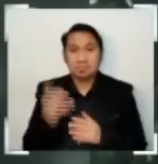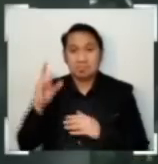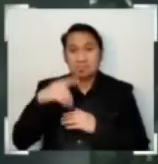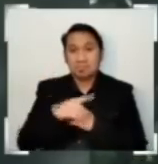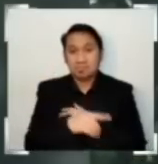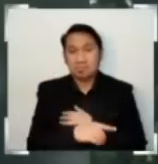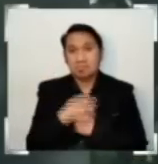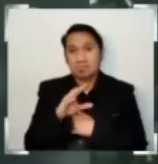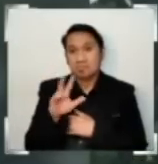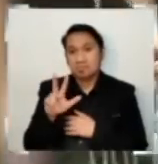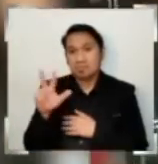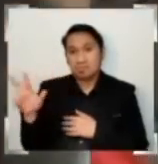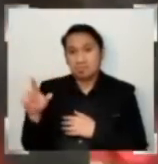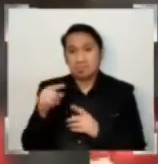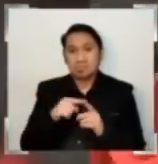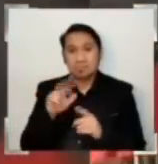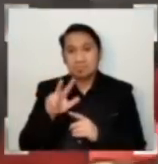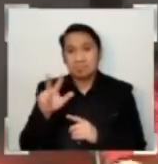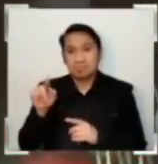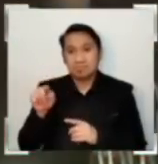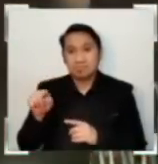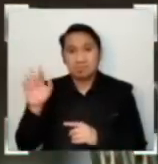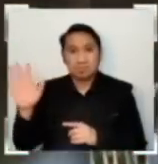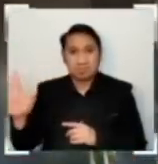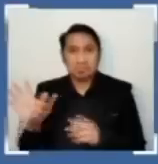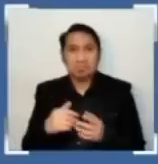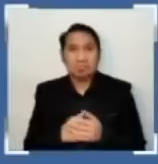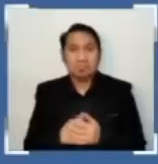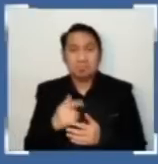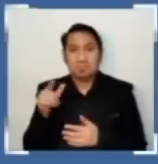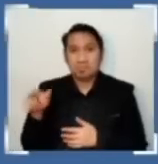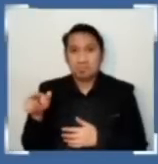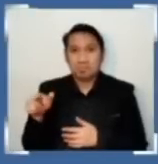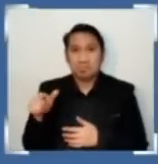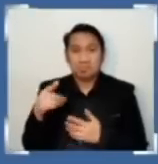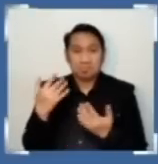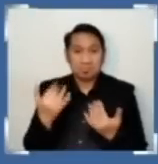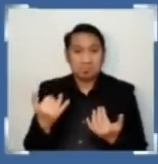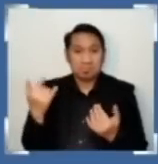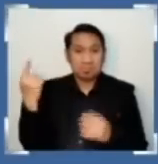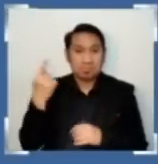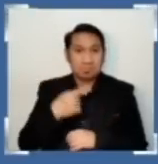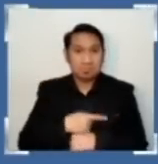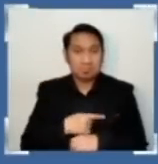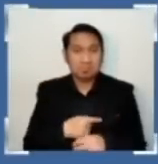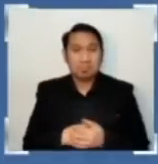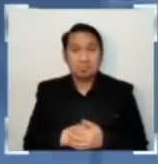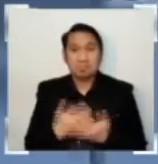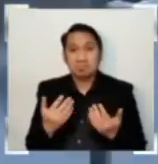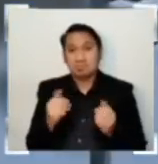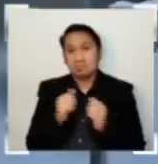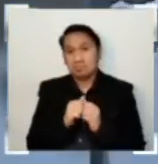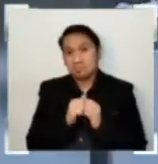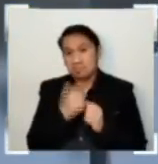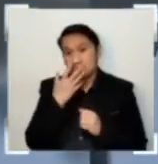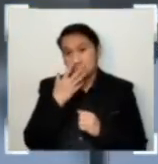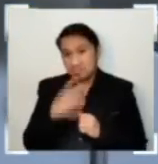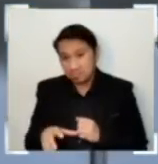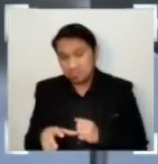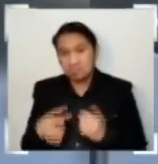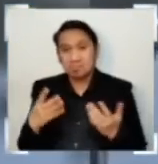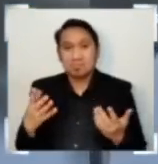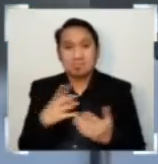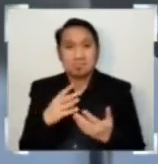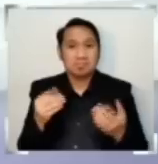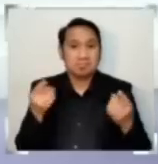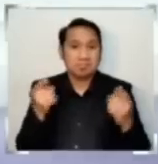sa 33 to 33.5 degrees Celsius ang temperatura nitong mga nakaraang araw. Kasabay ng pag-init ng panahon, ang ilang insidente ng